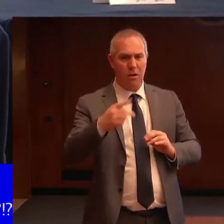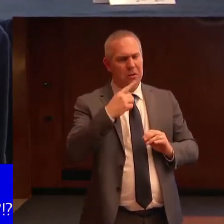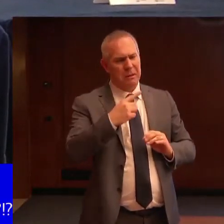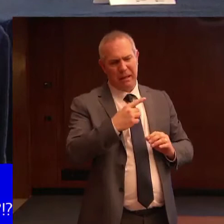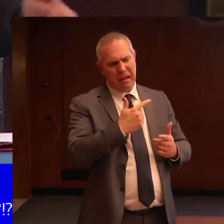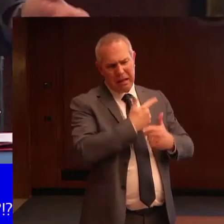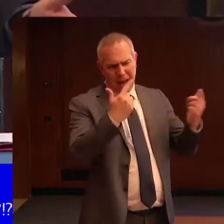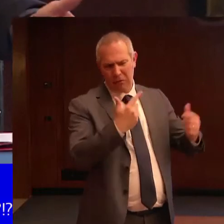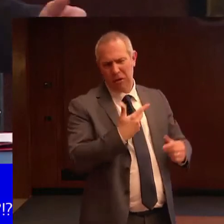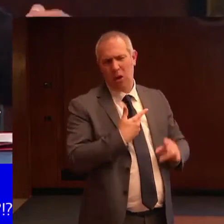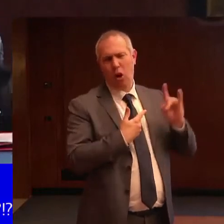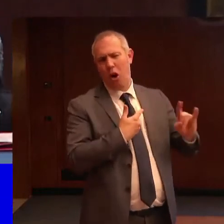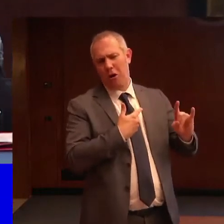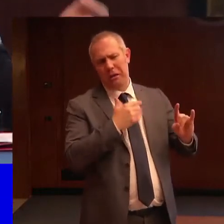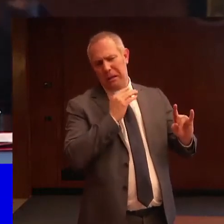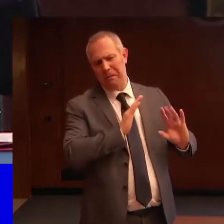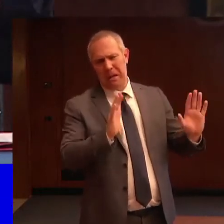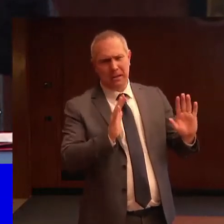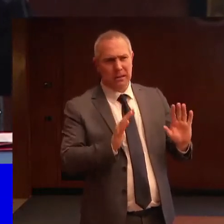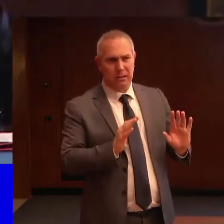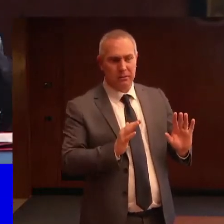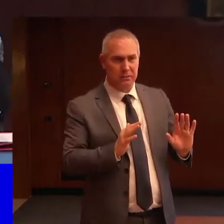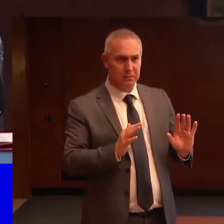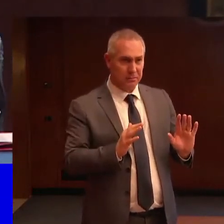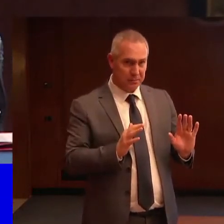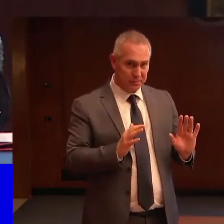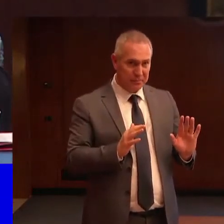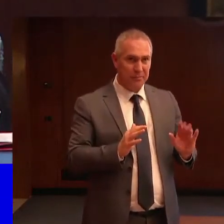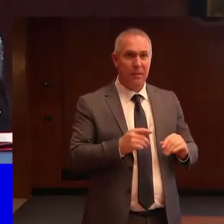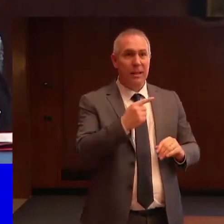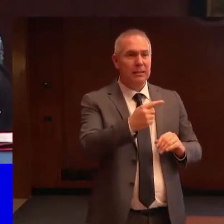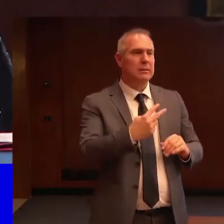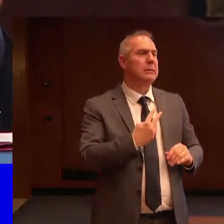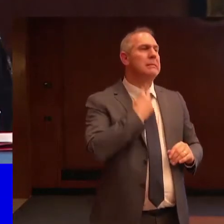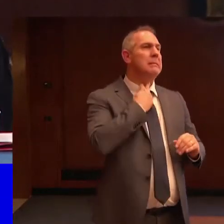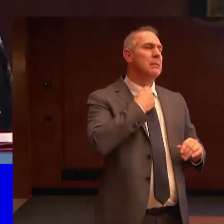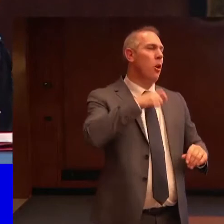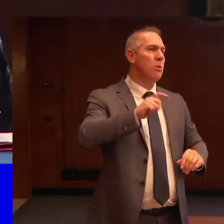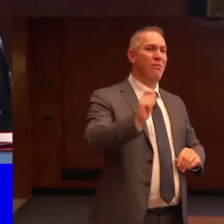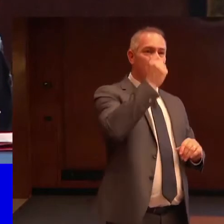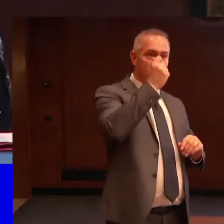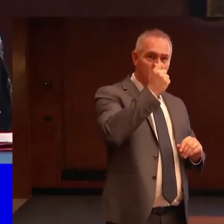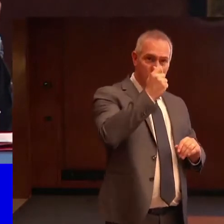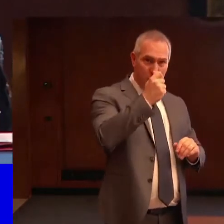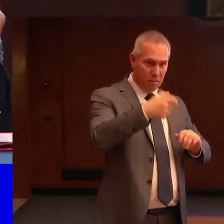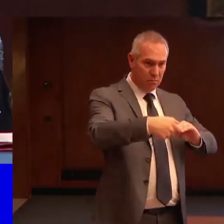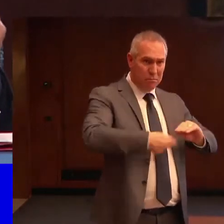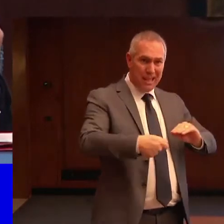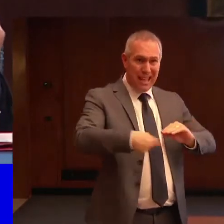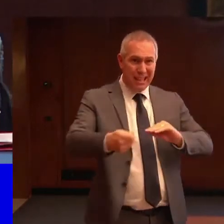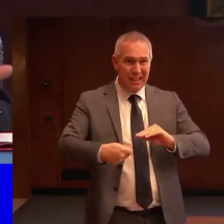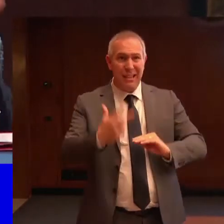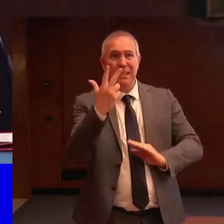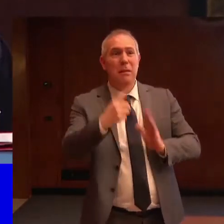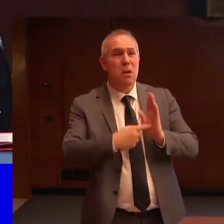Stessa cosa, in pratica, no? Bene, allora, Non ci resta che vincere è un film che ha staccato 3 milioni di biglietti in